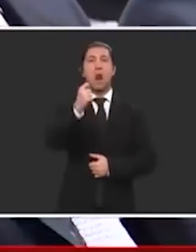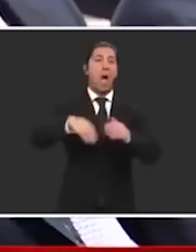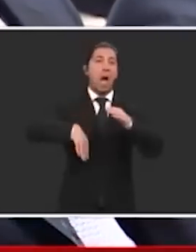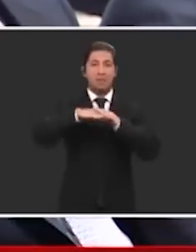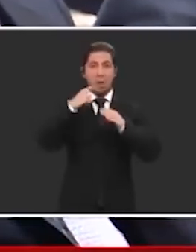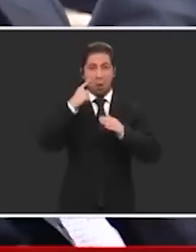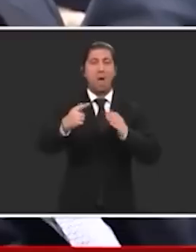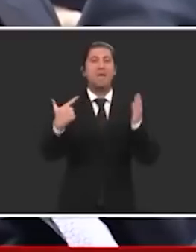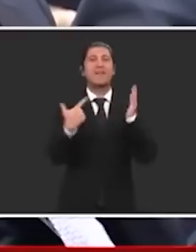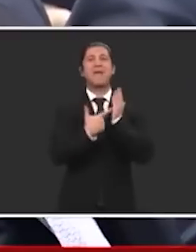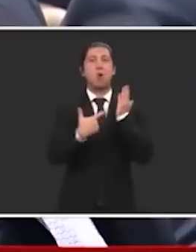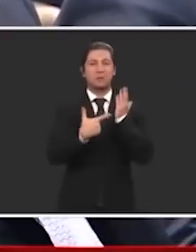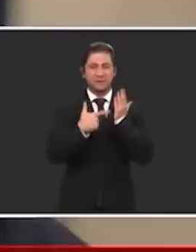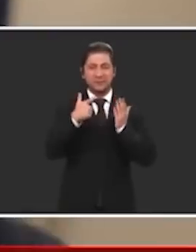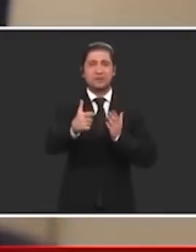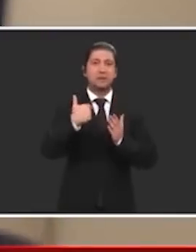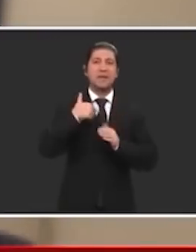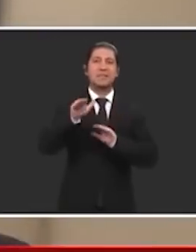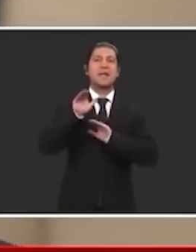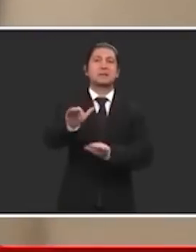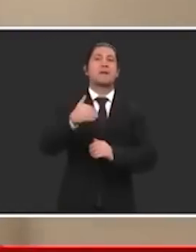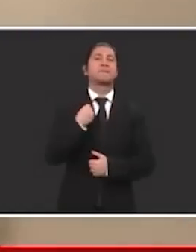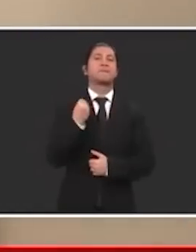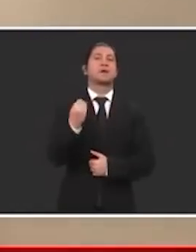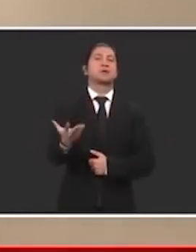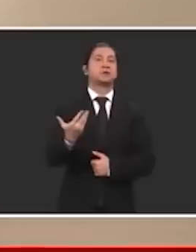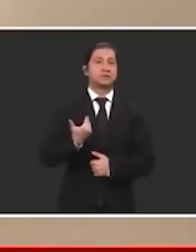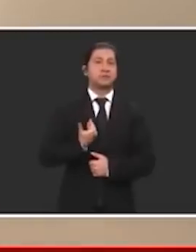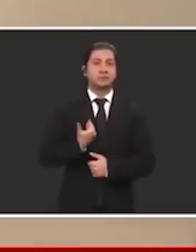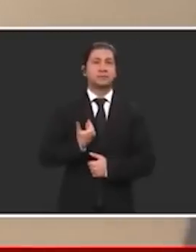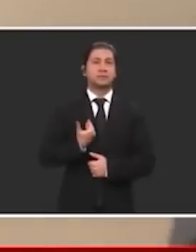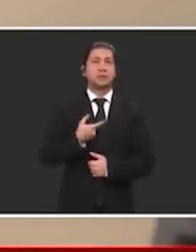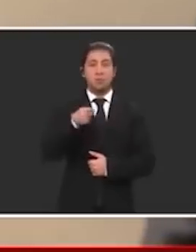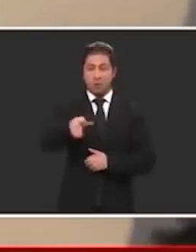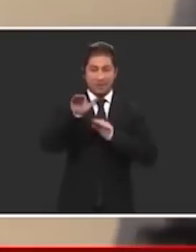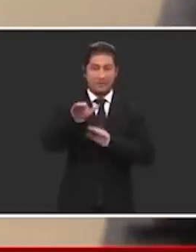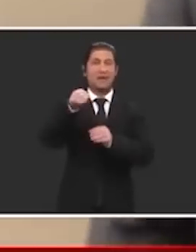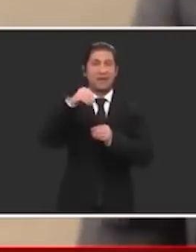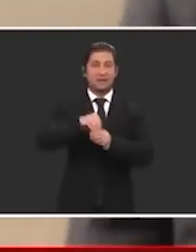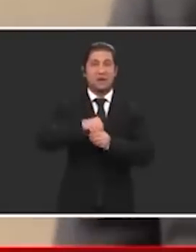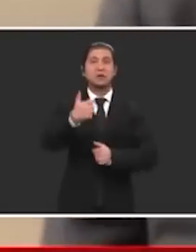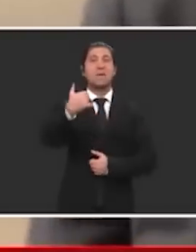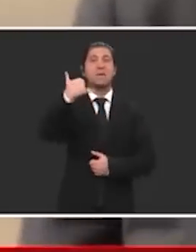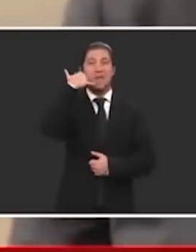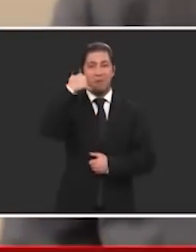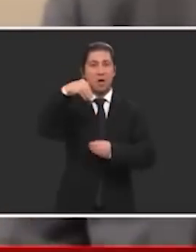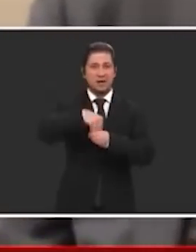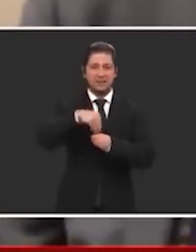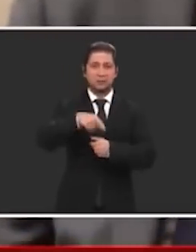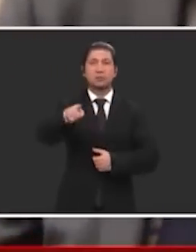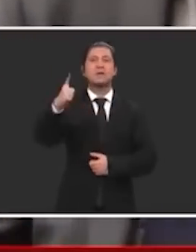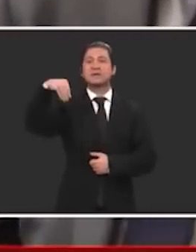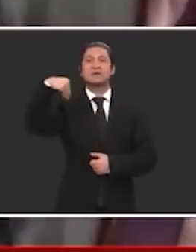kadar teknolojik cihaz desteği vereceğiz. Bu destekle cep telefonu için